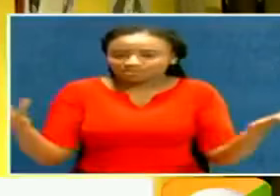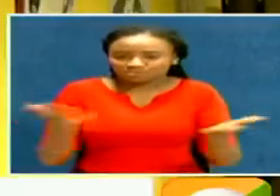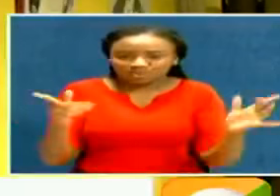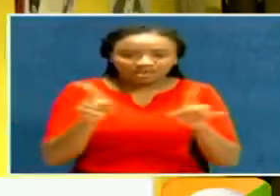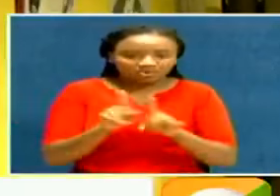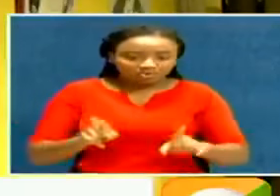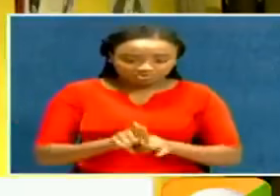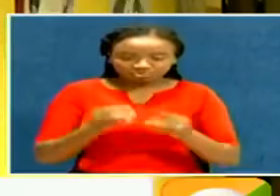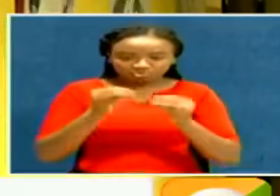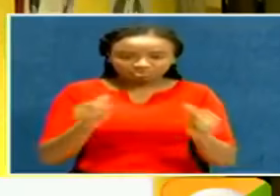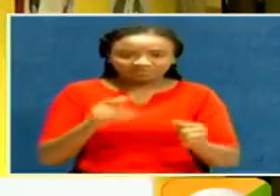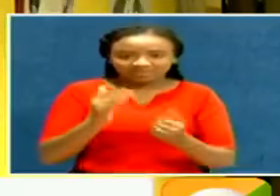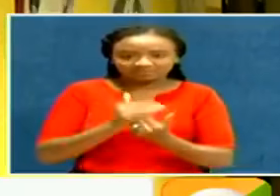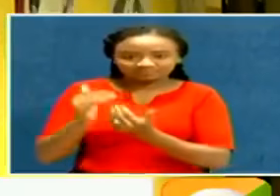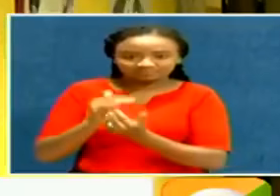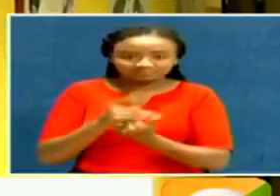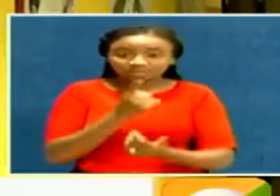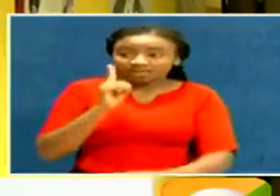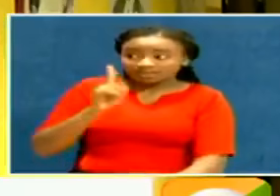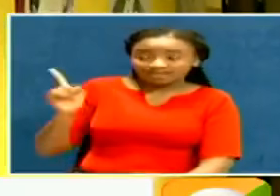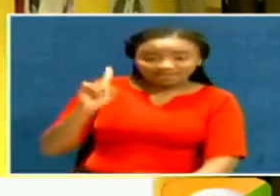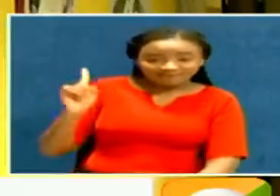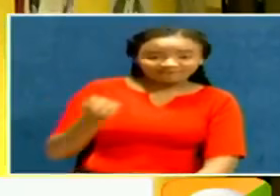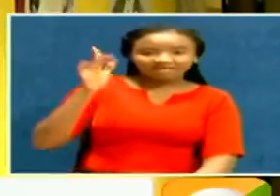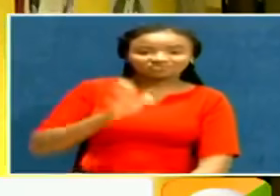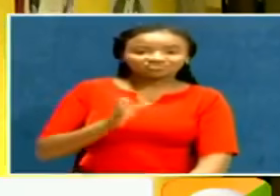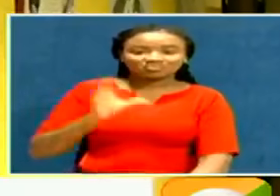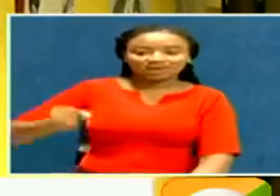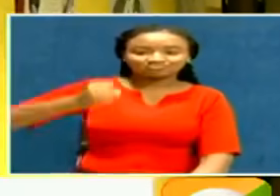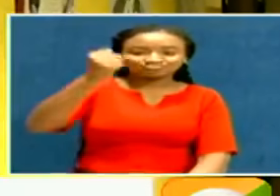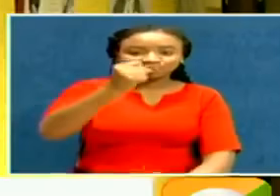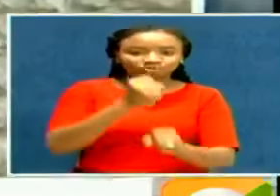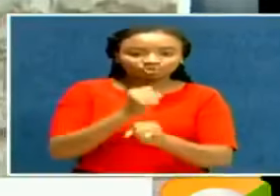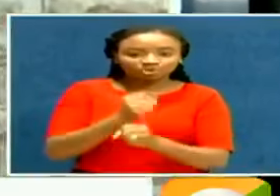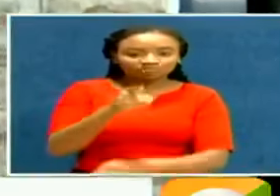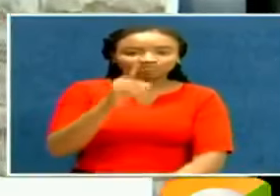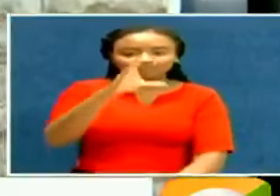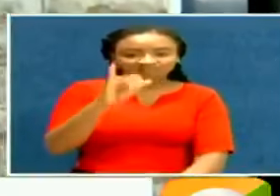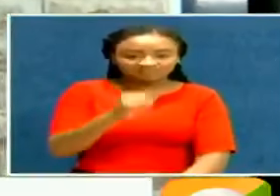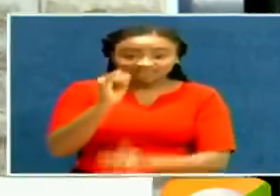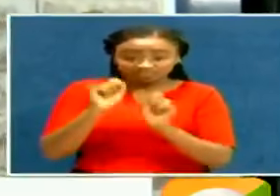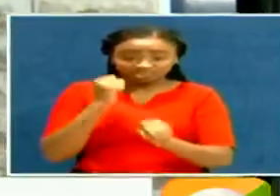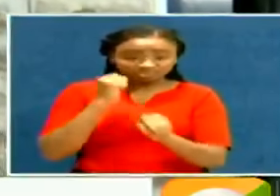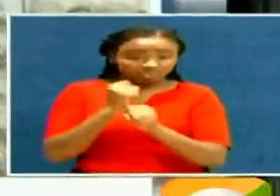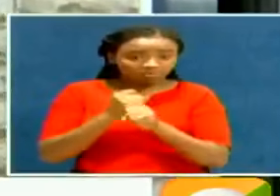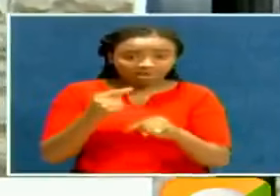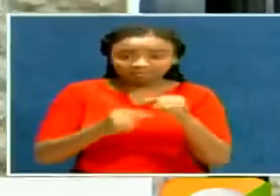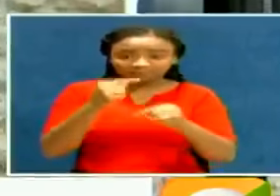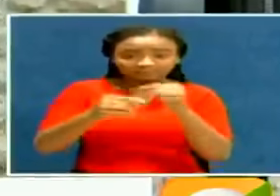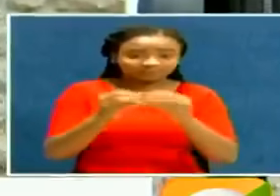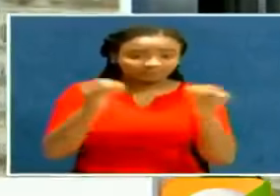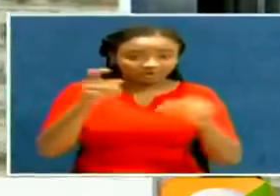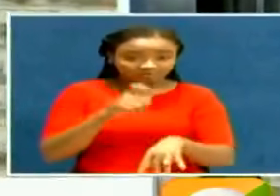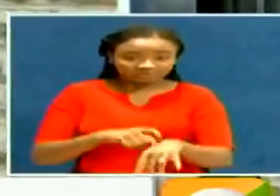Martha Koome atakuwa jaji mkuu wa kwanza mwanamke nchini na huenda kahudumu kwa kipindi kirefu zaidi iwapo atahudumu hadi